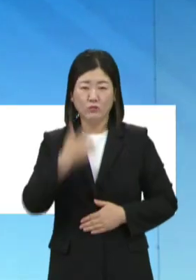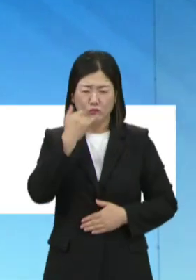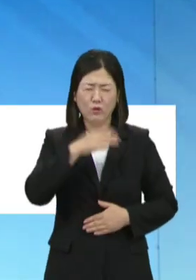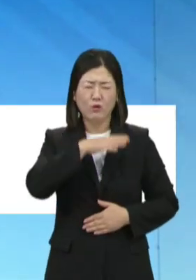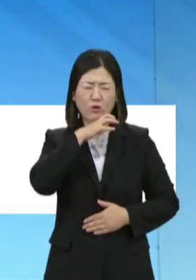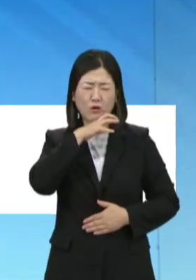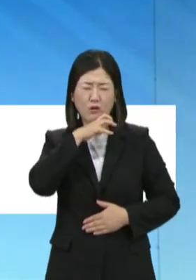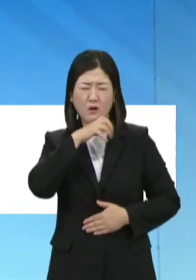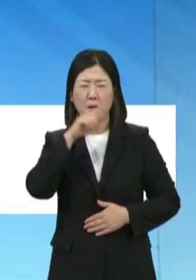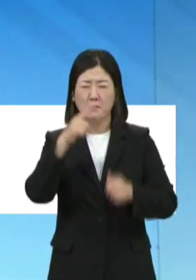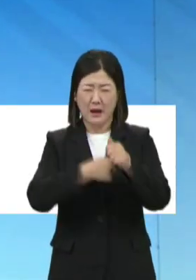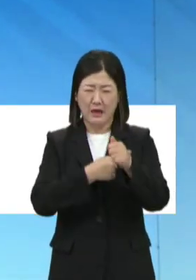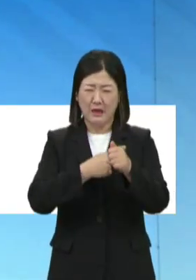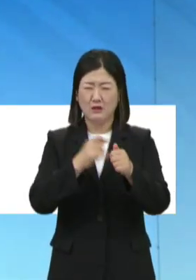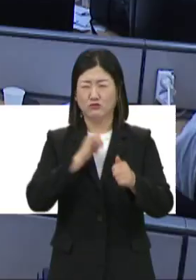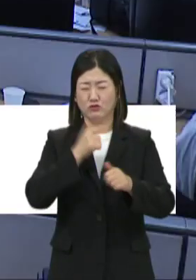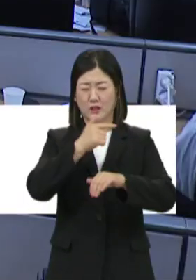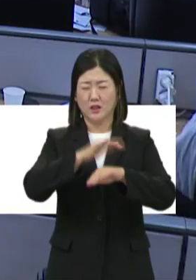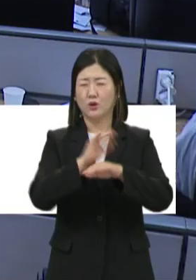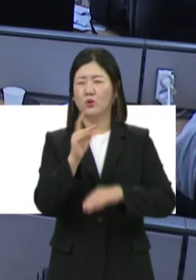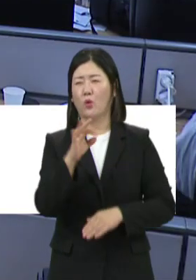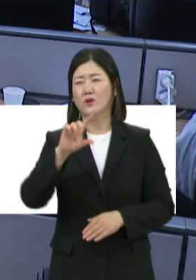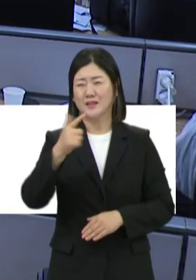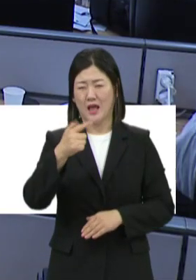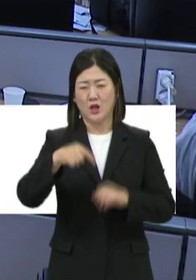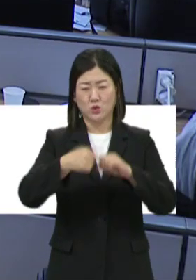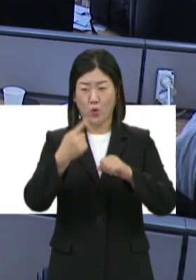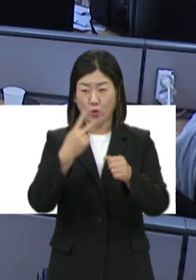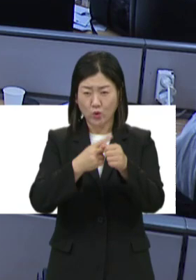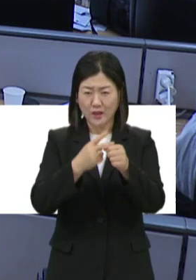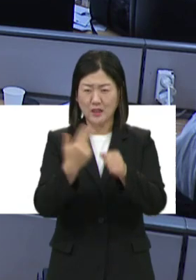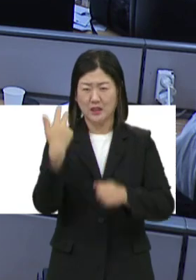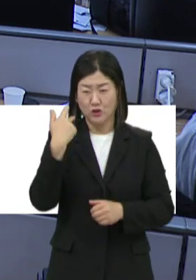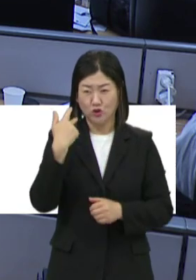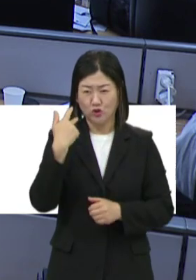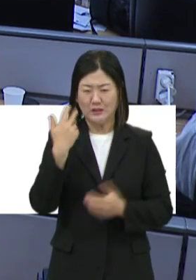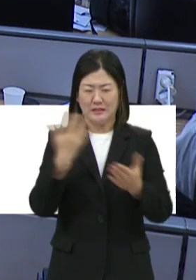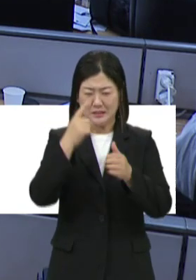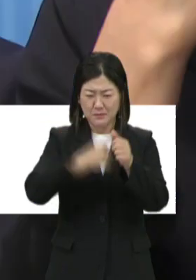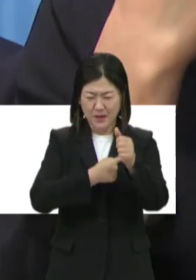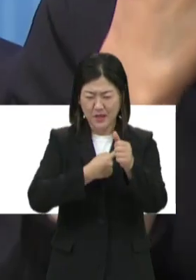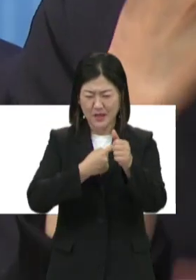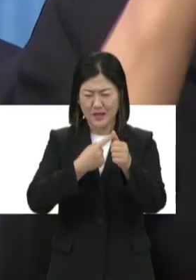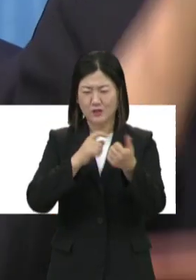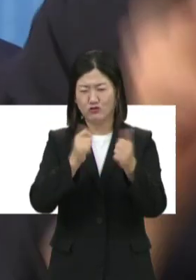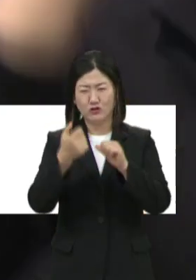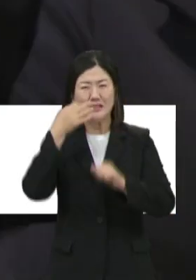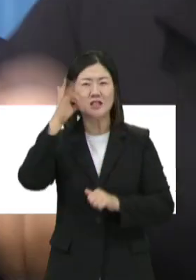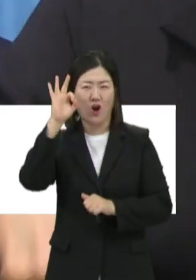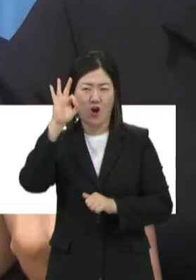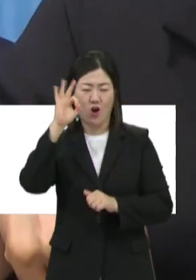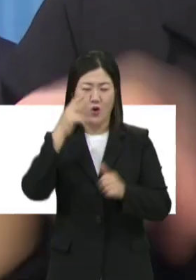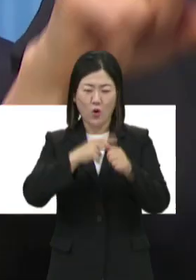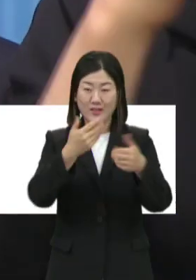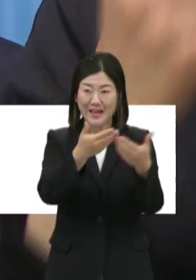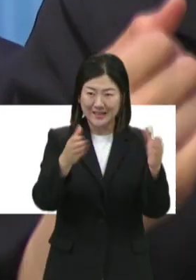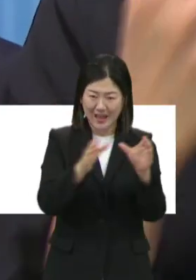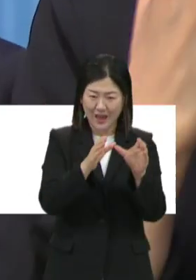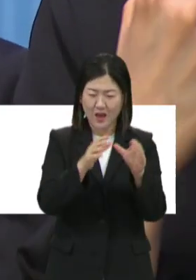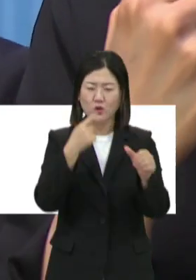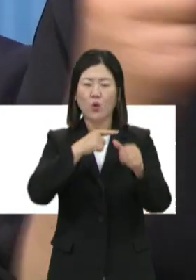학부모들의 악성 민원에 시달리다 숨진 대전 용산초 교사가 지난주 순직 인정을 받은 것과 관련해